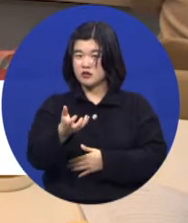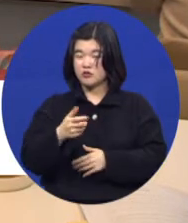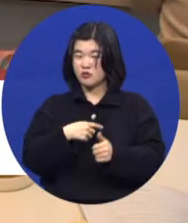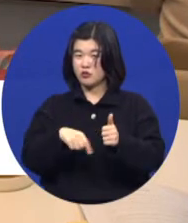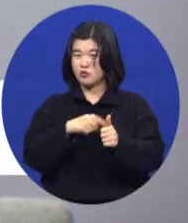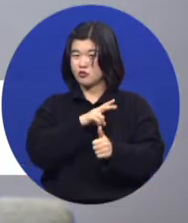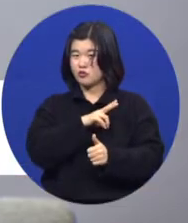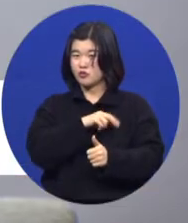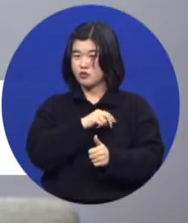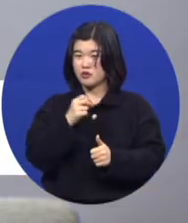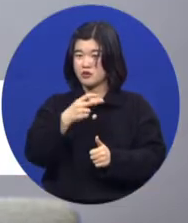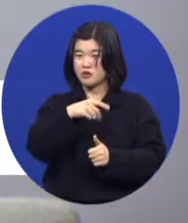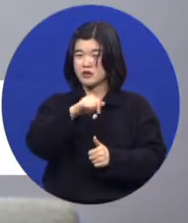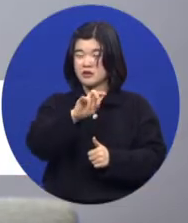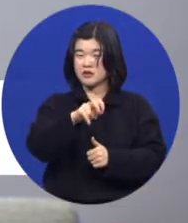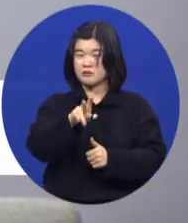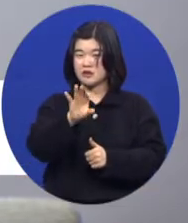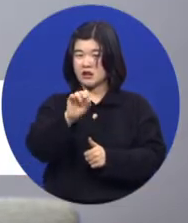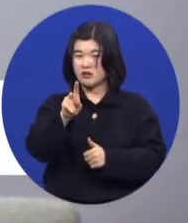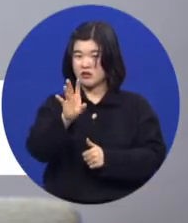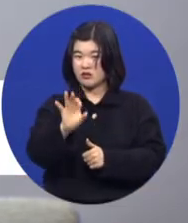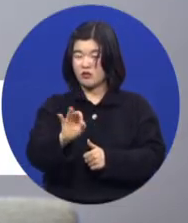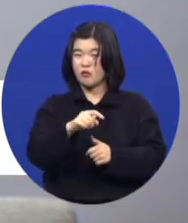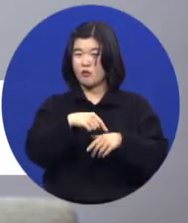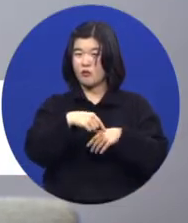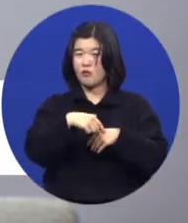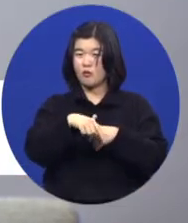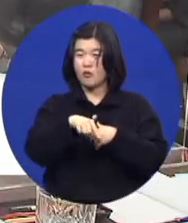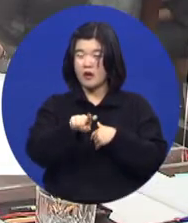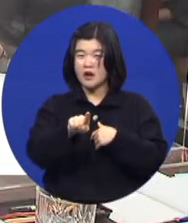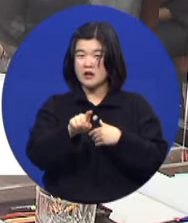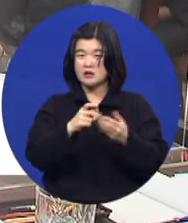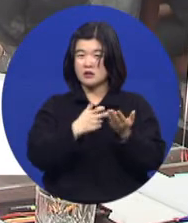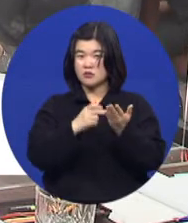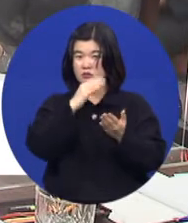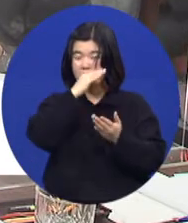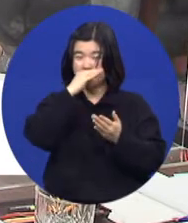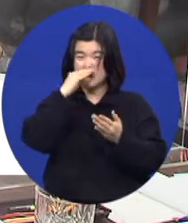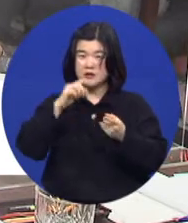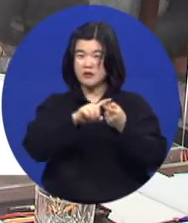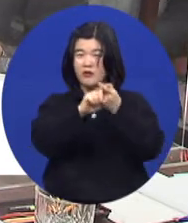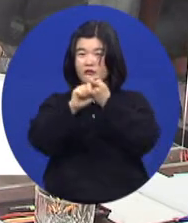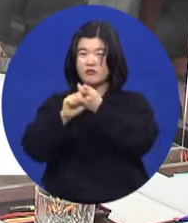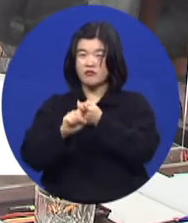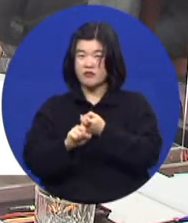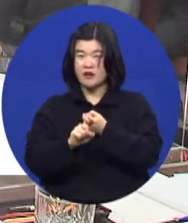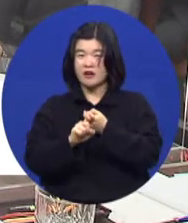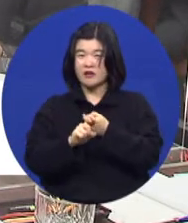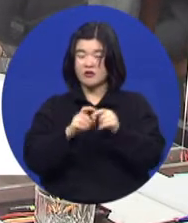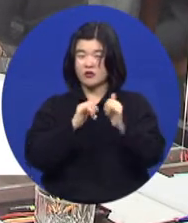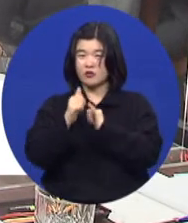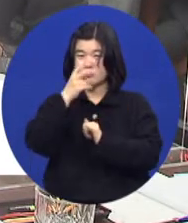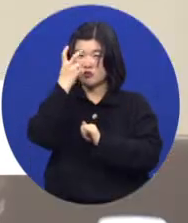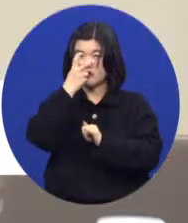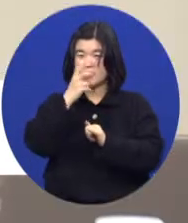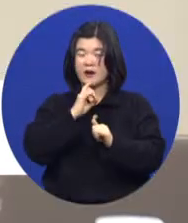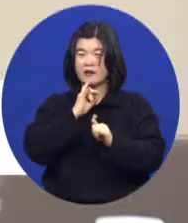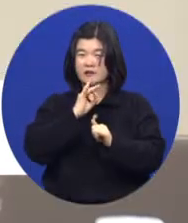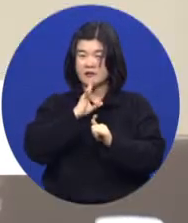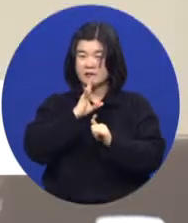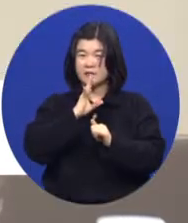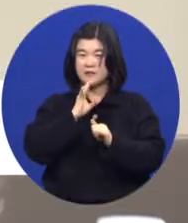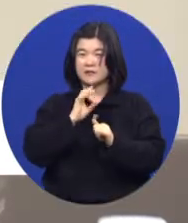교육의원, 김장영, 김창식 교육의원은 제주 바른교육연대의 중재로 여론조사를 통한 단일 후보